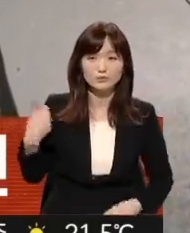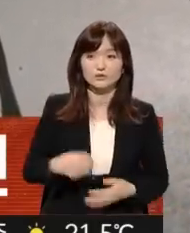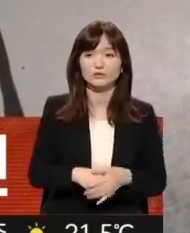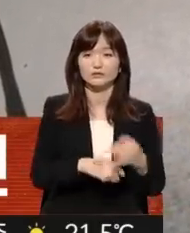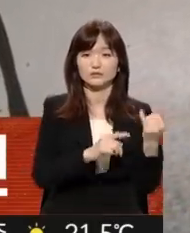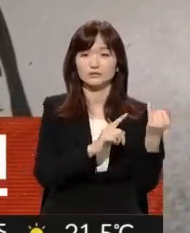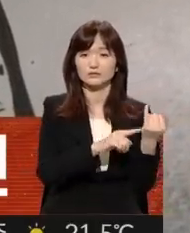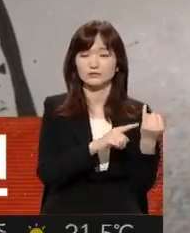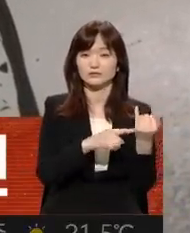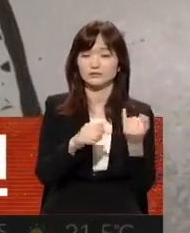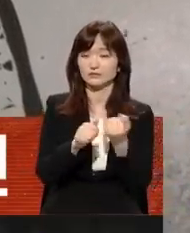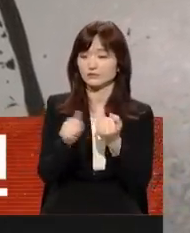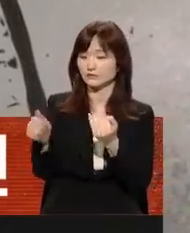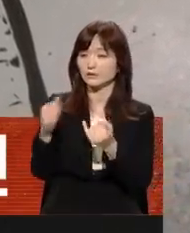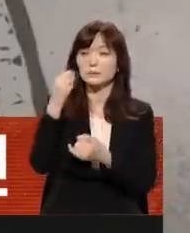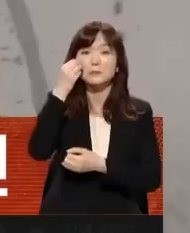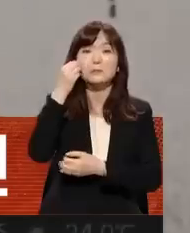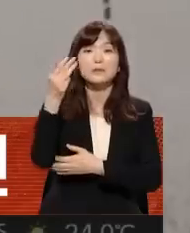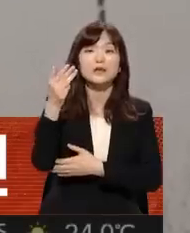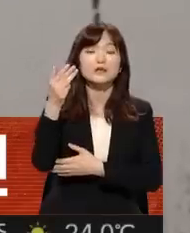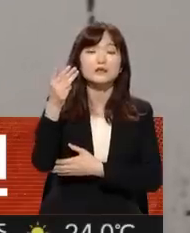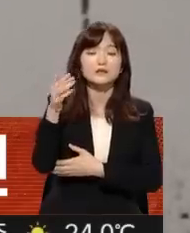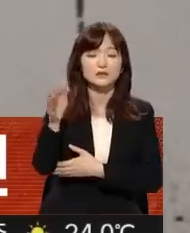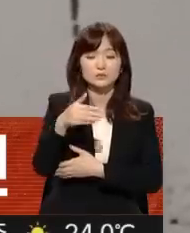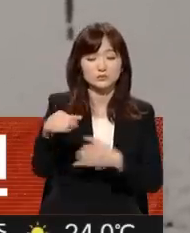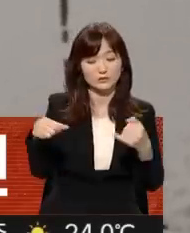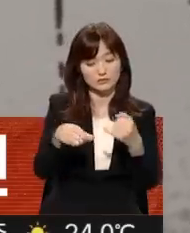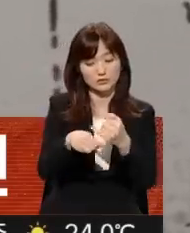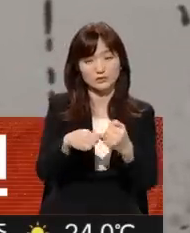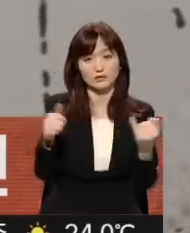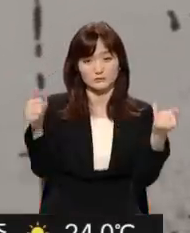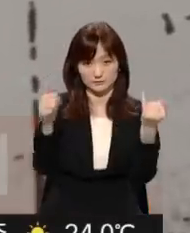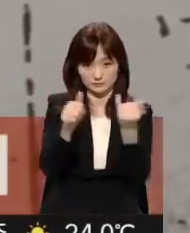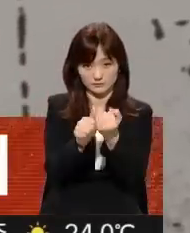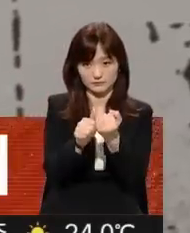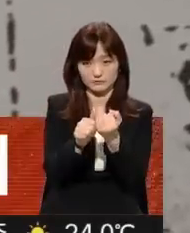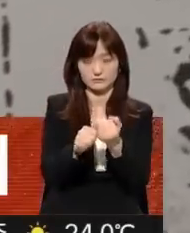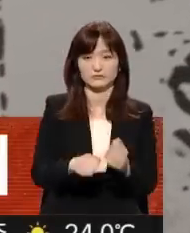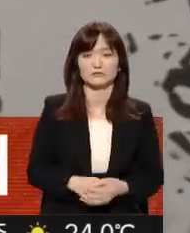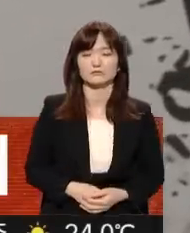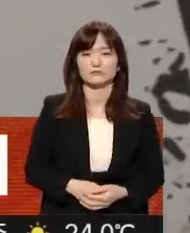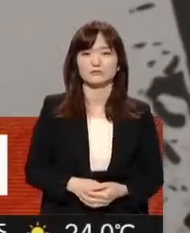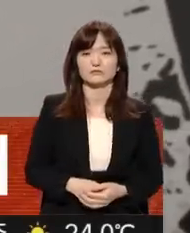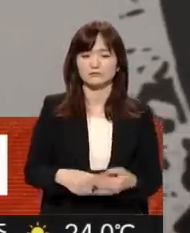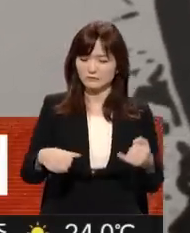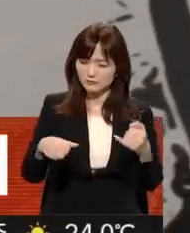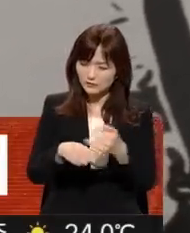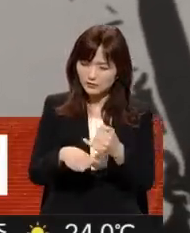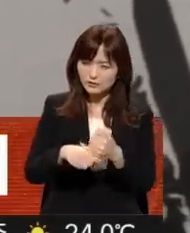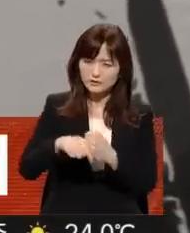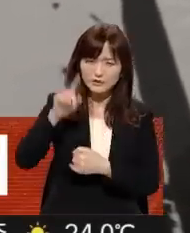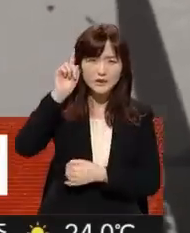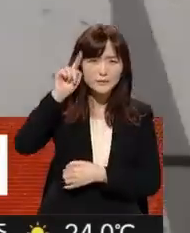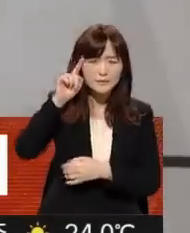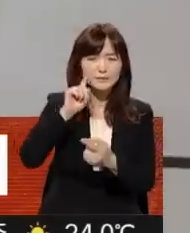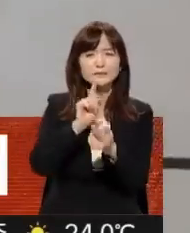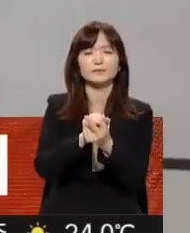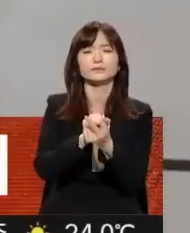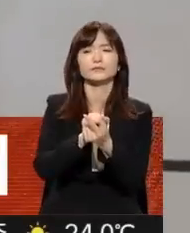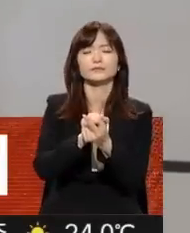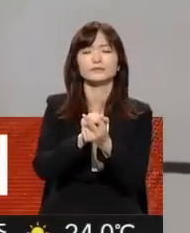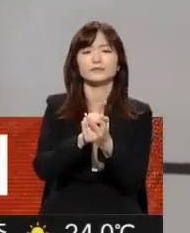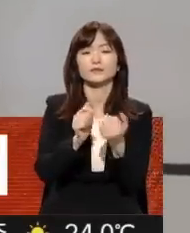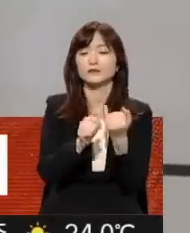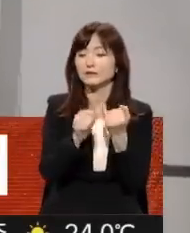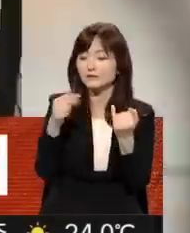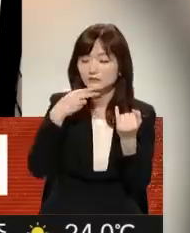씨가 남편이랑 8개월 정도 연애를 하고 결혼을 했는데요. 그 연애 기간 동안 정말 하루도 안 빠지고 만났습니다. 그런데 그동안 이